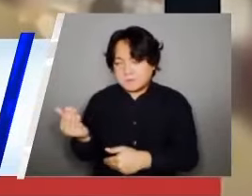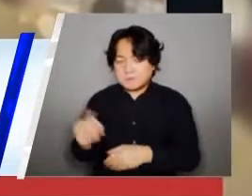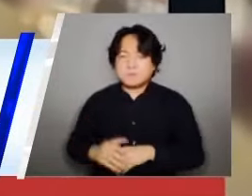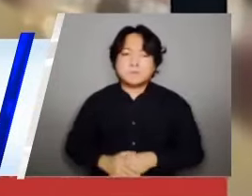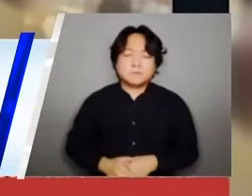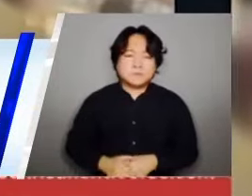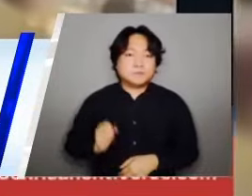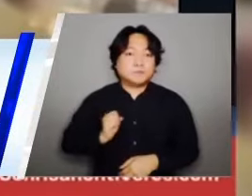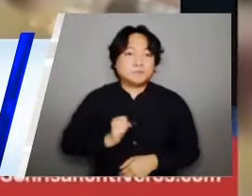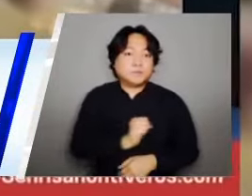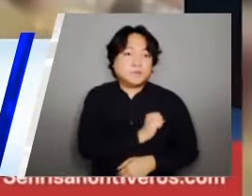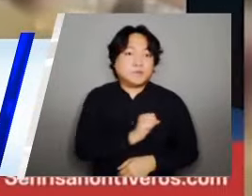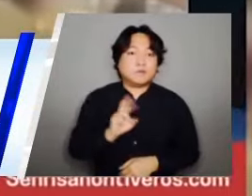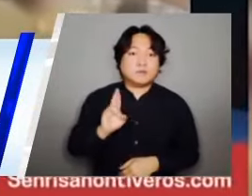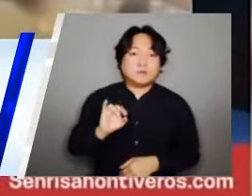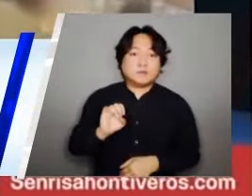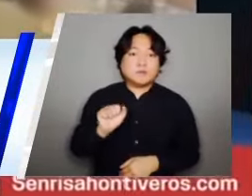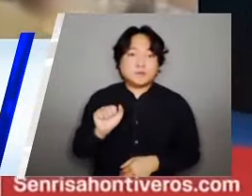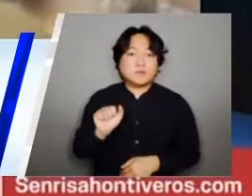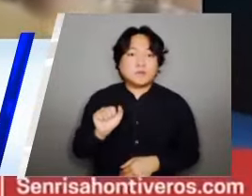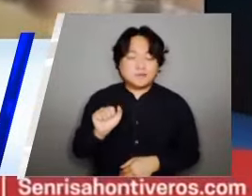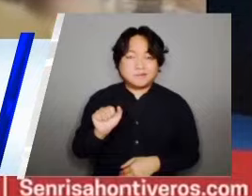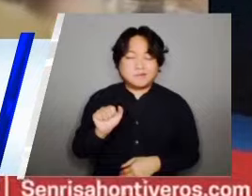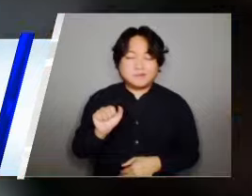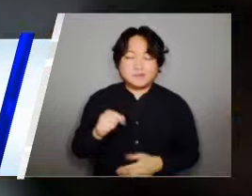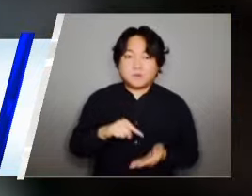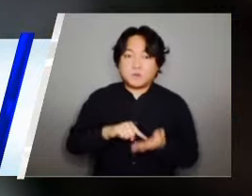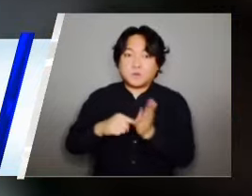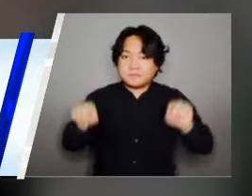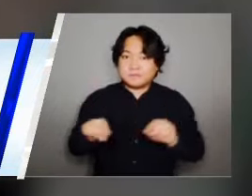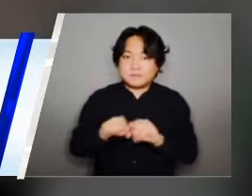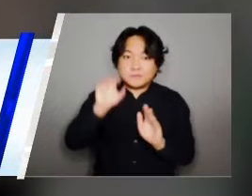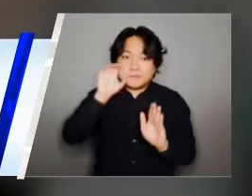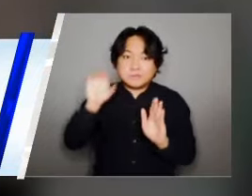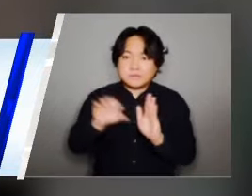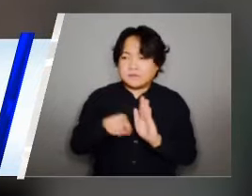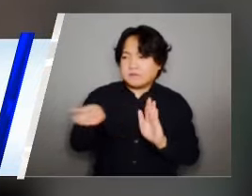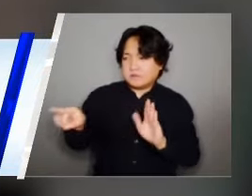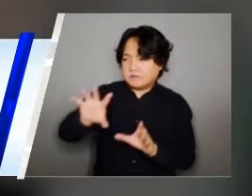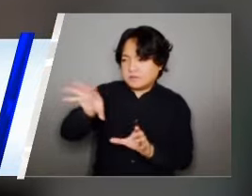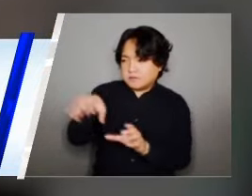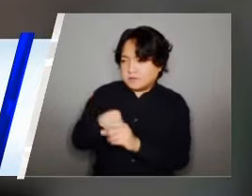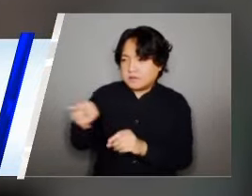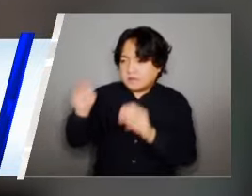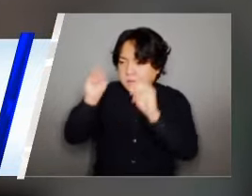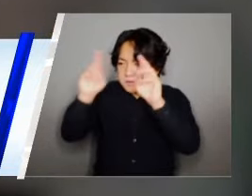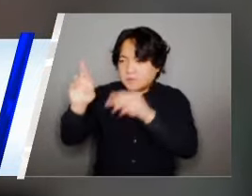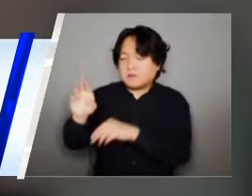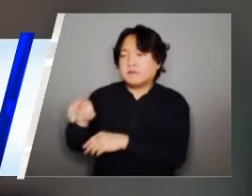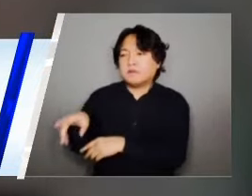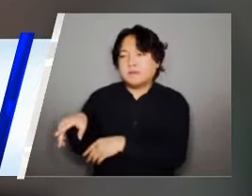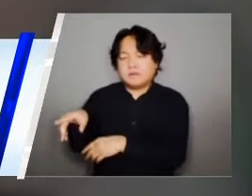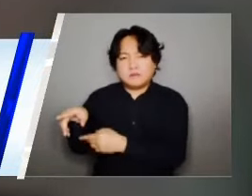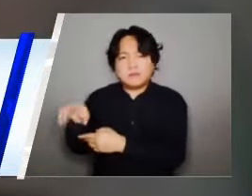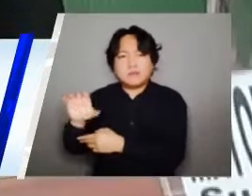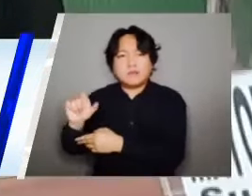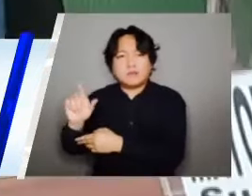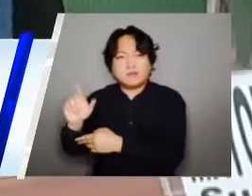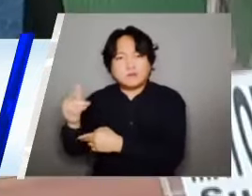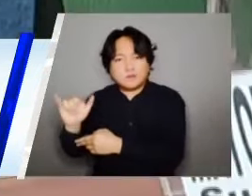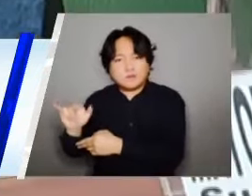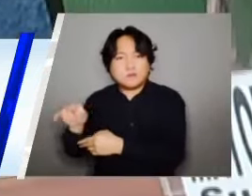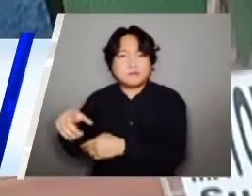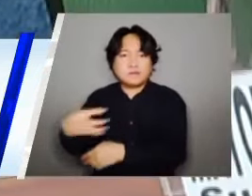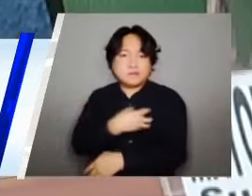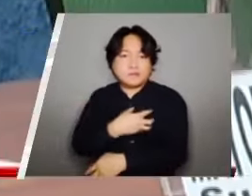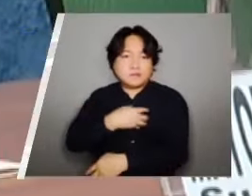ang larawan kung saan magkakasama sina cugay at si dating PNP Chief Benjamin acorda namasyal